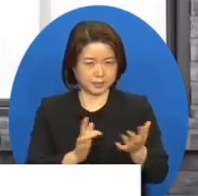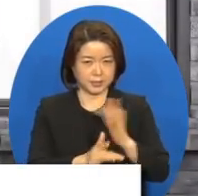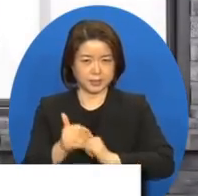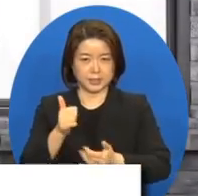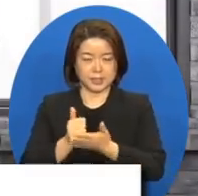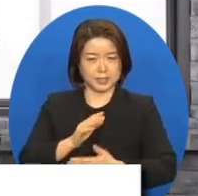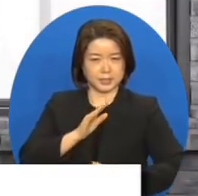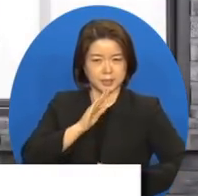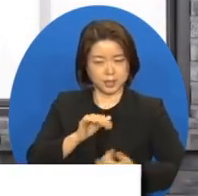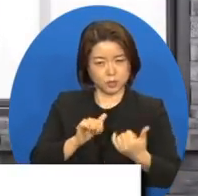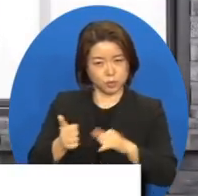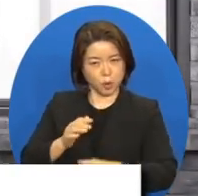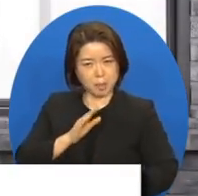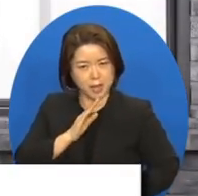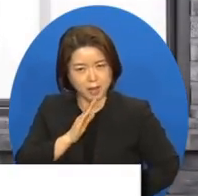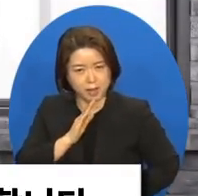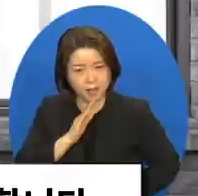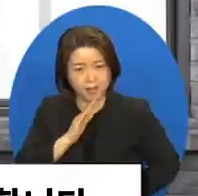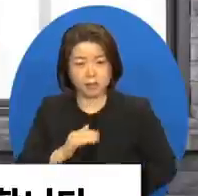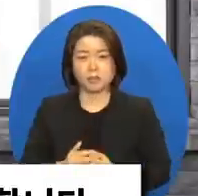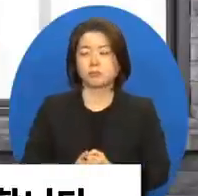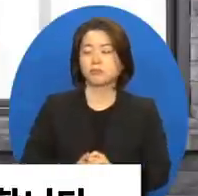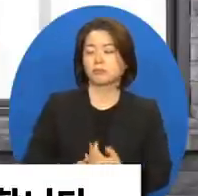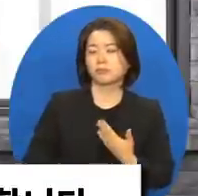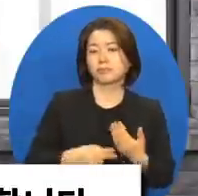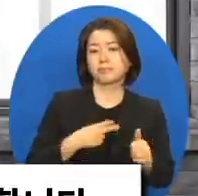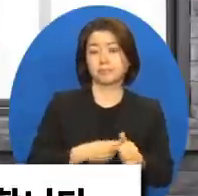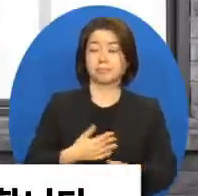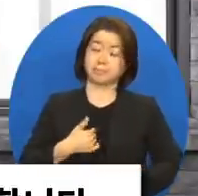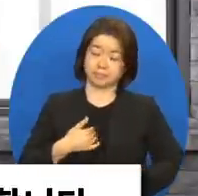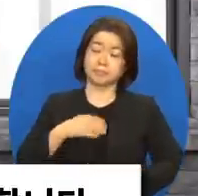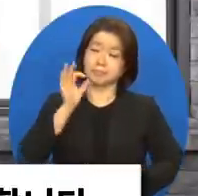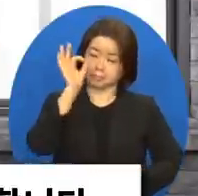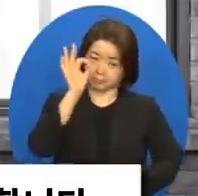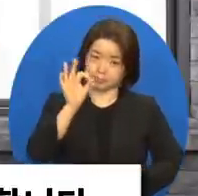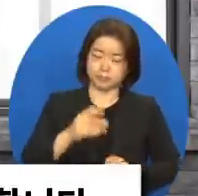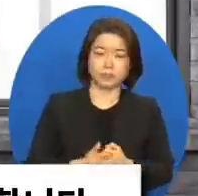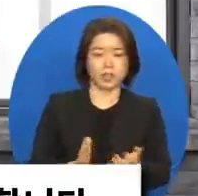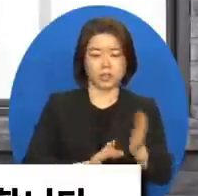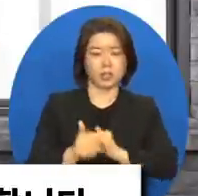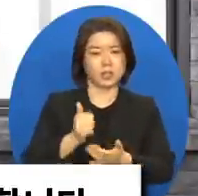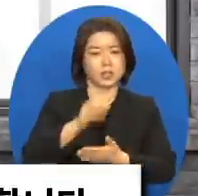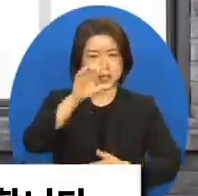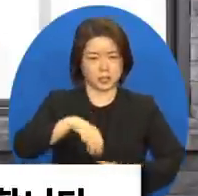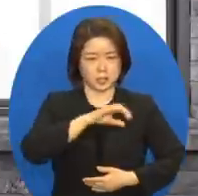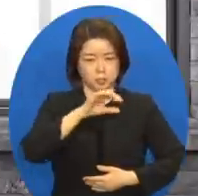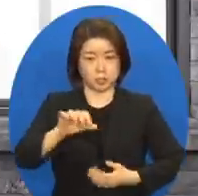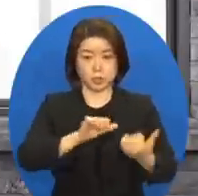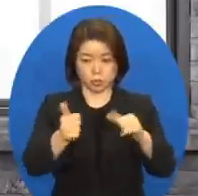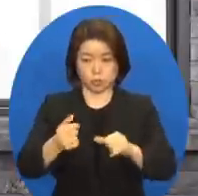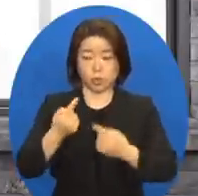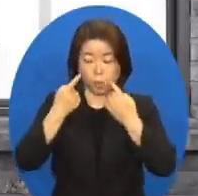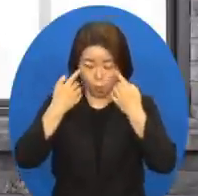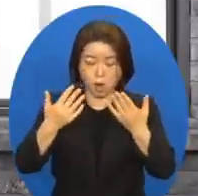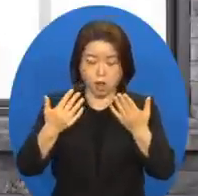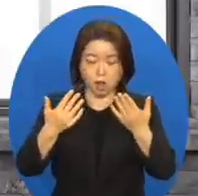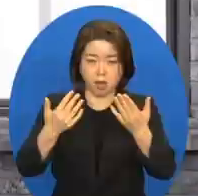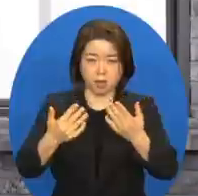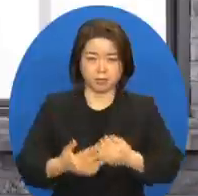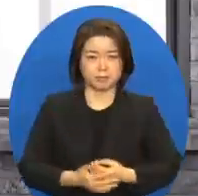예수님이 실제로 죽은 거 맞나요? 의사인 제가 볼 때는 예수님은 십자가에서 죽은 것이 확실합니다. 그럴 수가